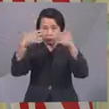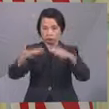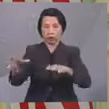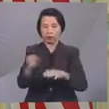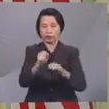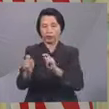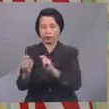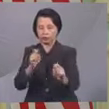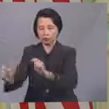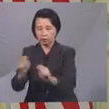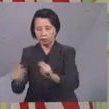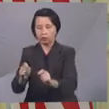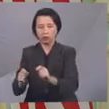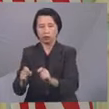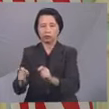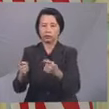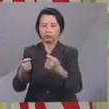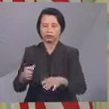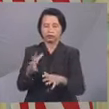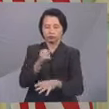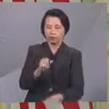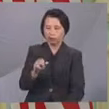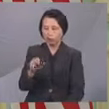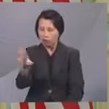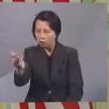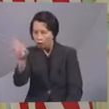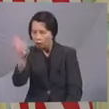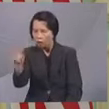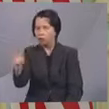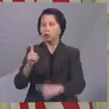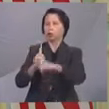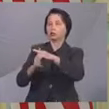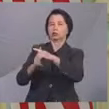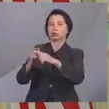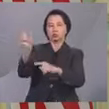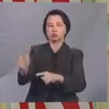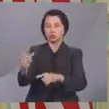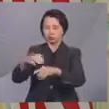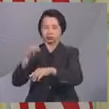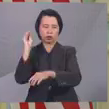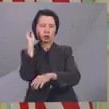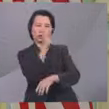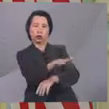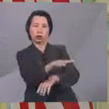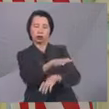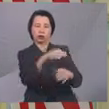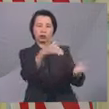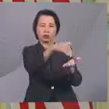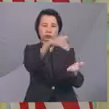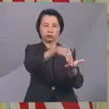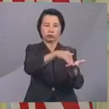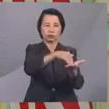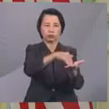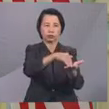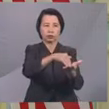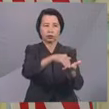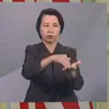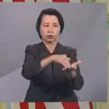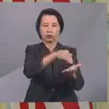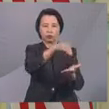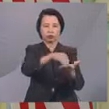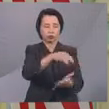tindakan. Yang didapati positif telah dihantar ke pusat